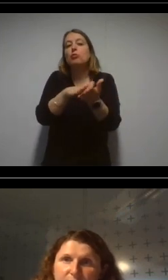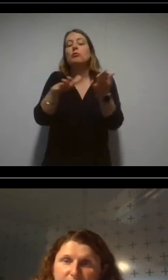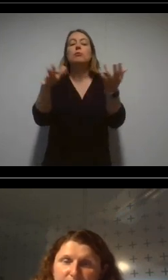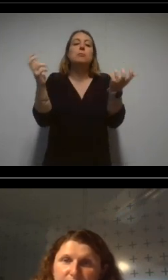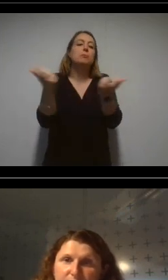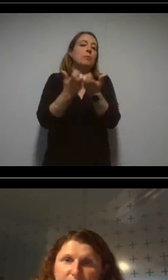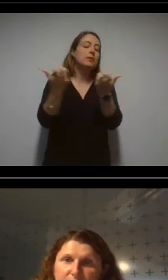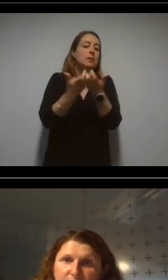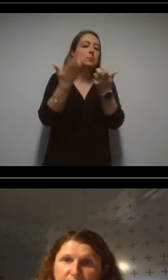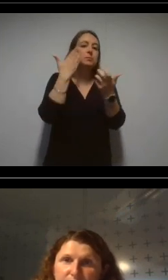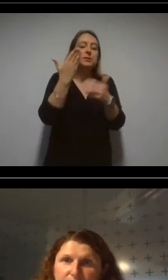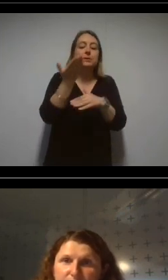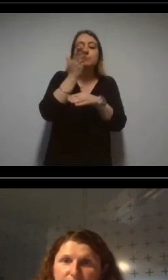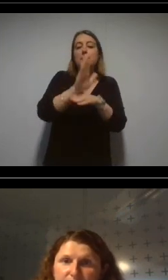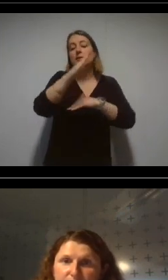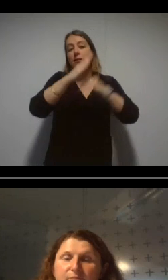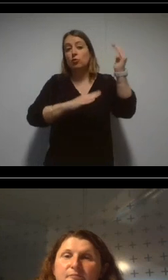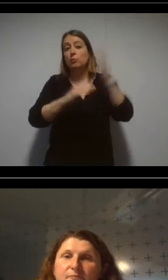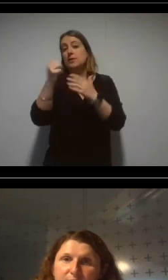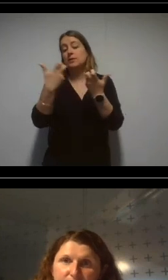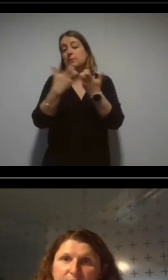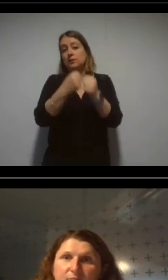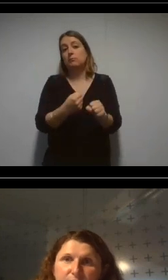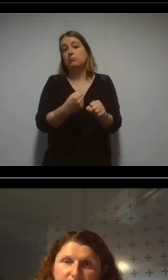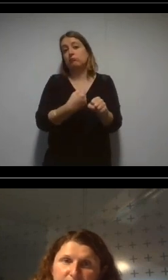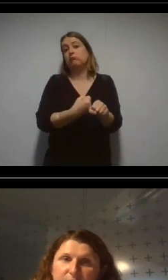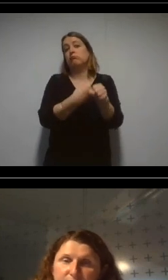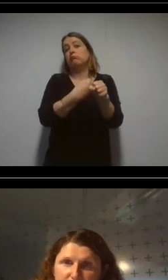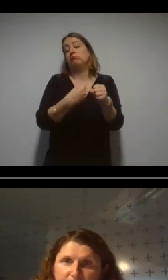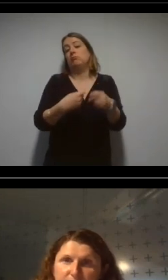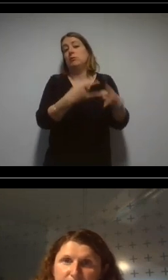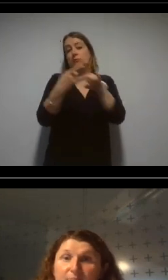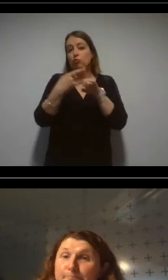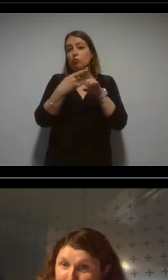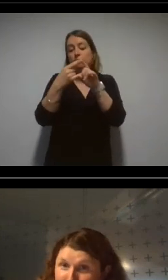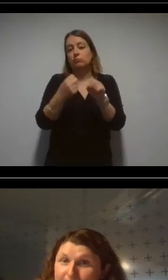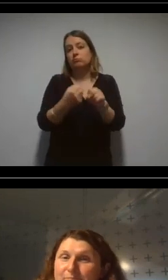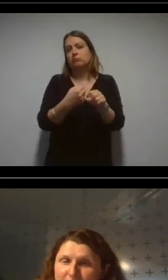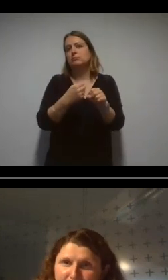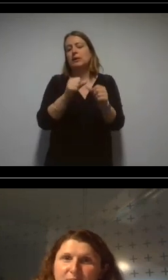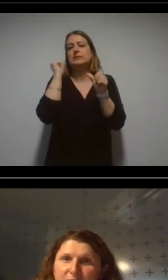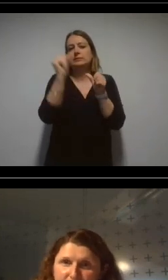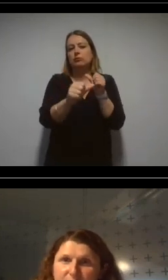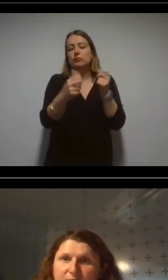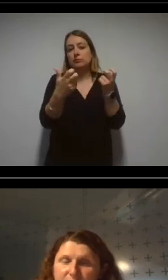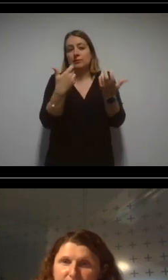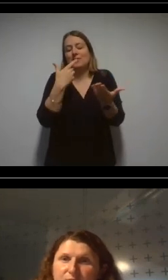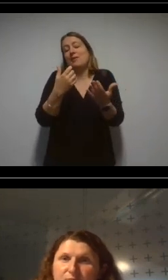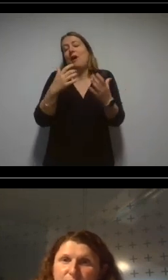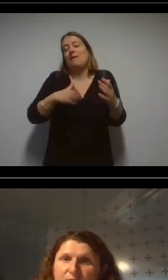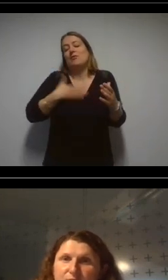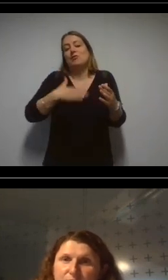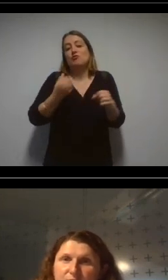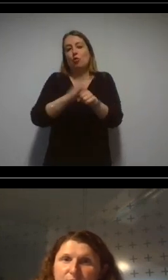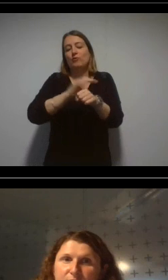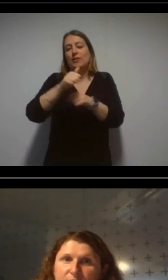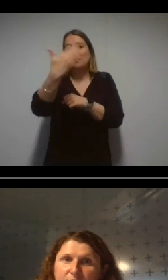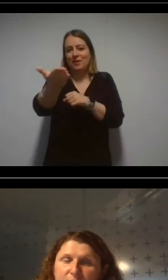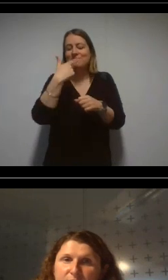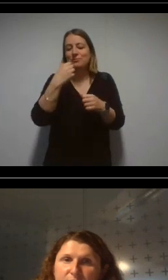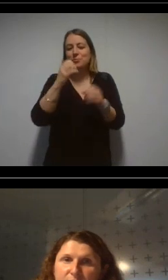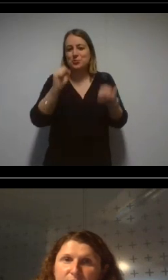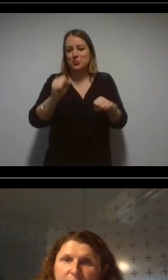notamment quand c'est des présentations médias en visio. C'est l'avantage du post-Covid qui nous a amené à être en visio, donc que je sois un jeune ou un collaborateur, si j'ai envie de parler de mon